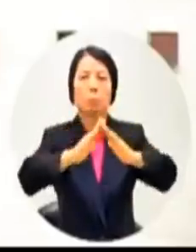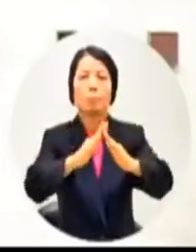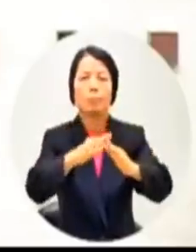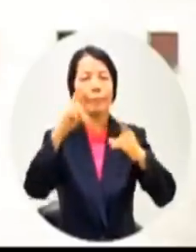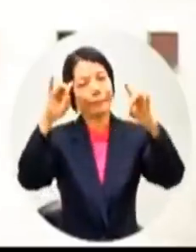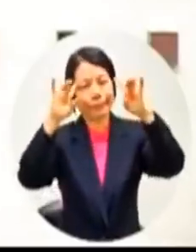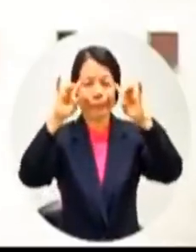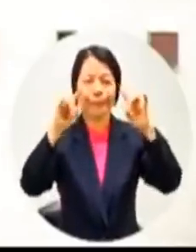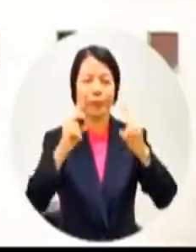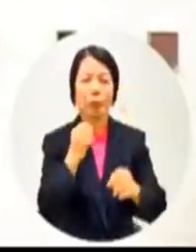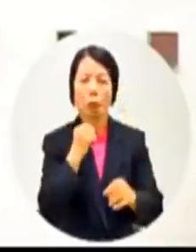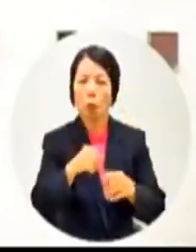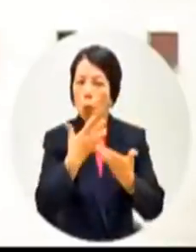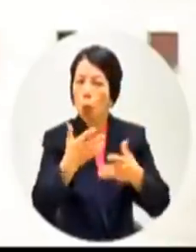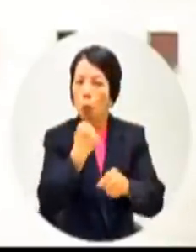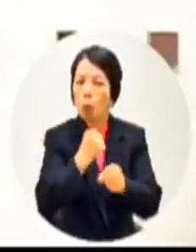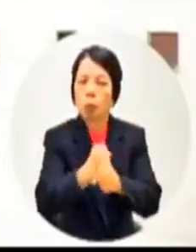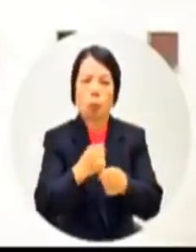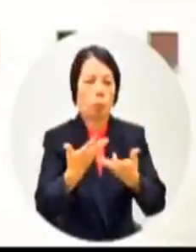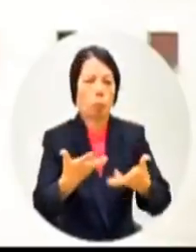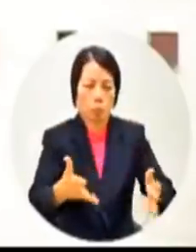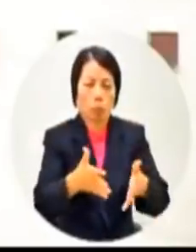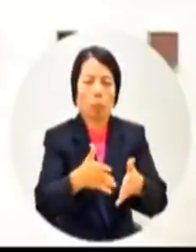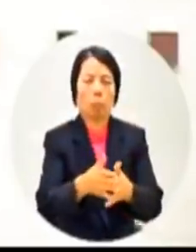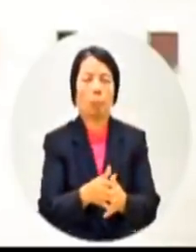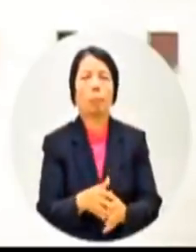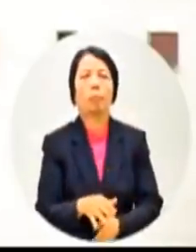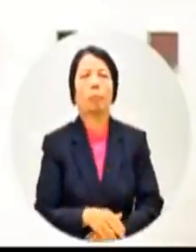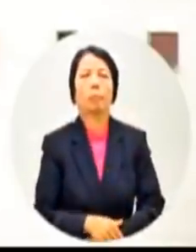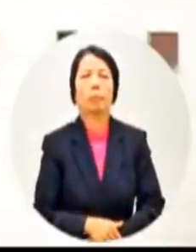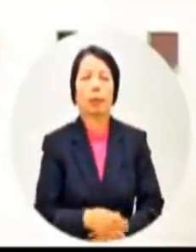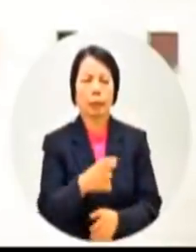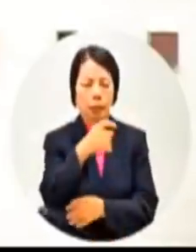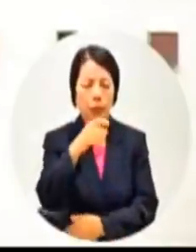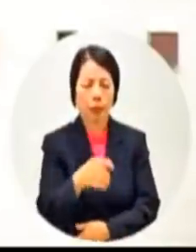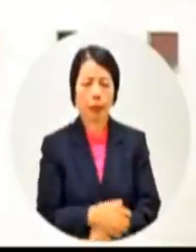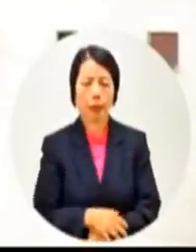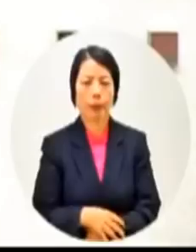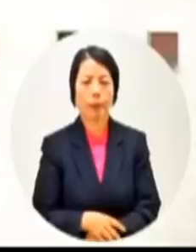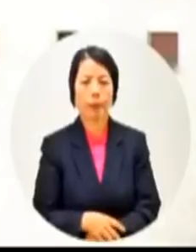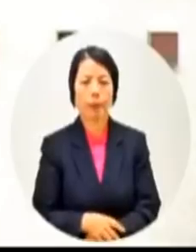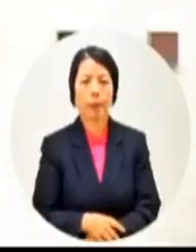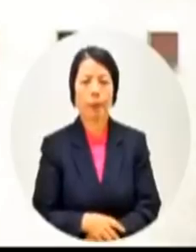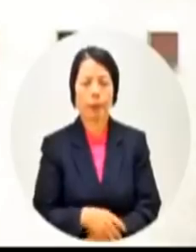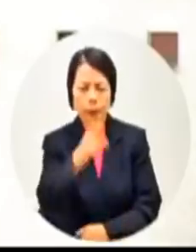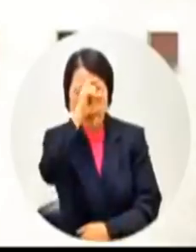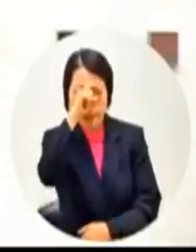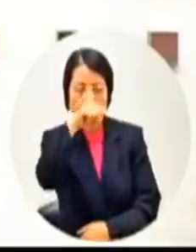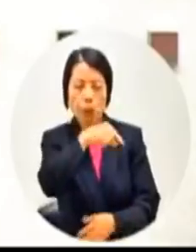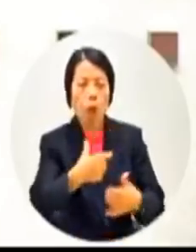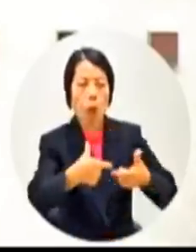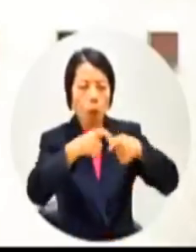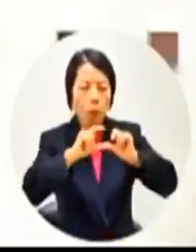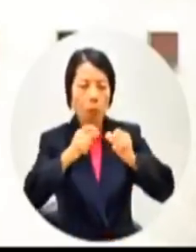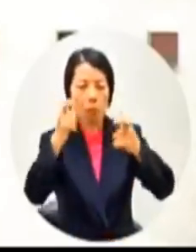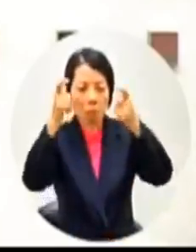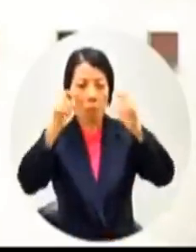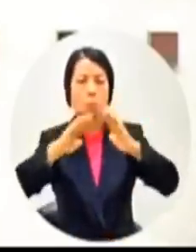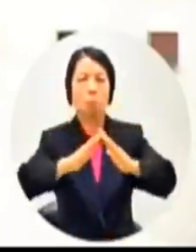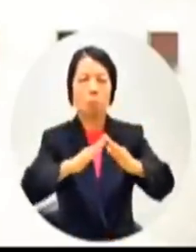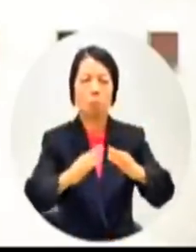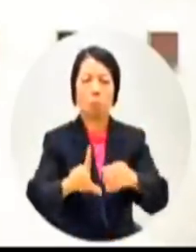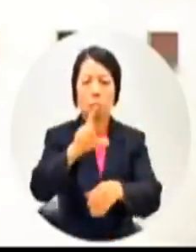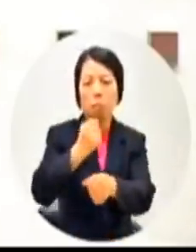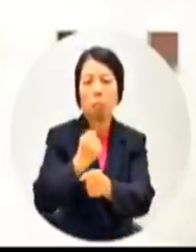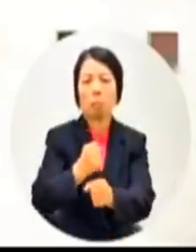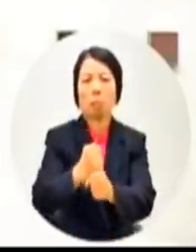渴望能够回到自己的家乡来上班，来过正常的日子，而不要再漂流在